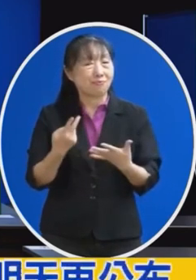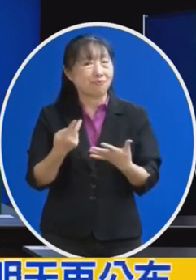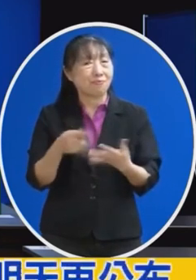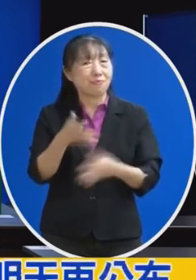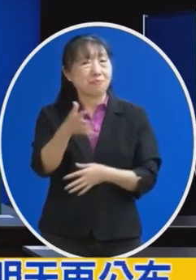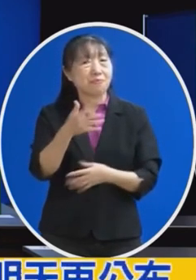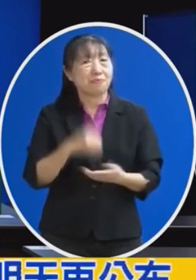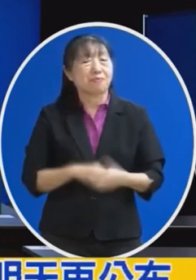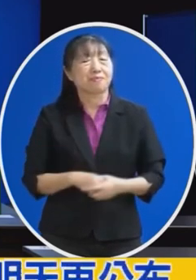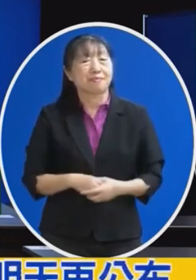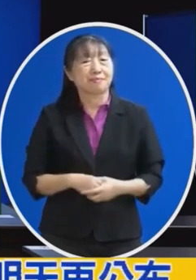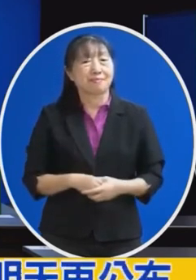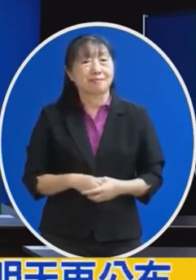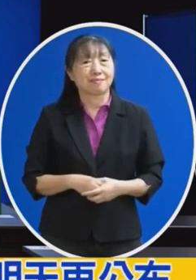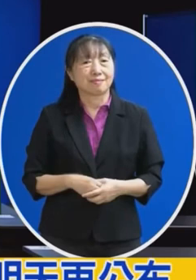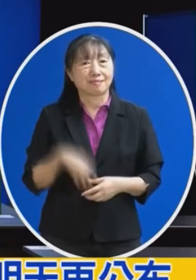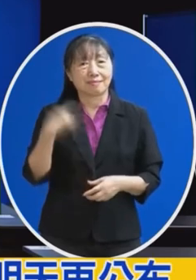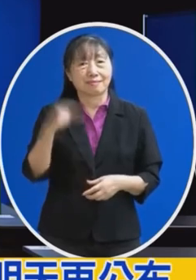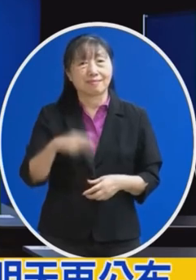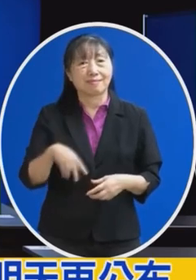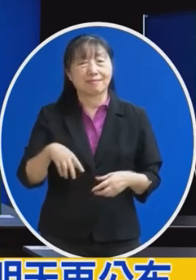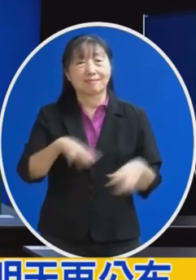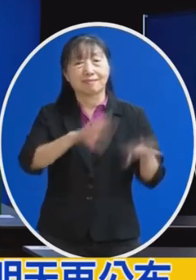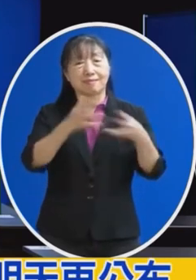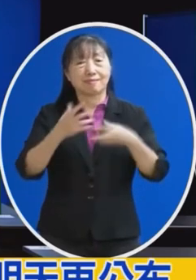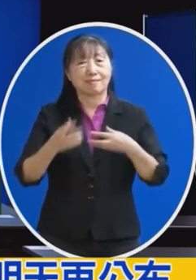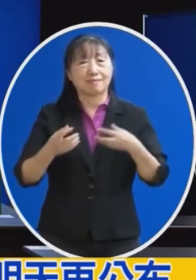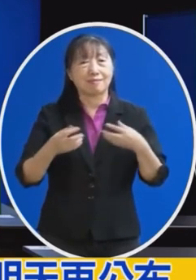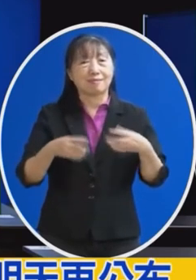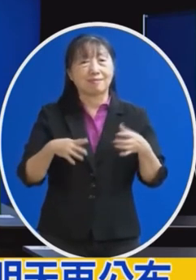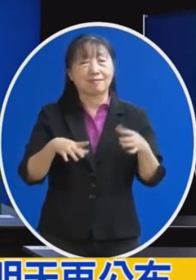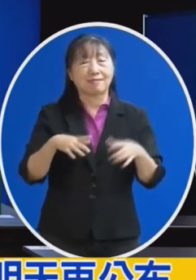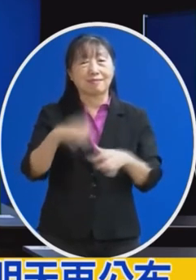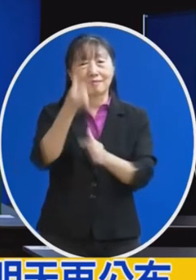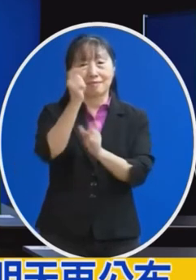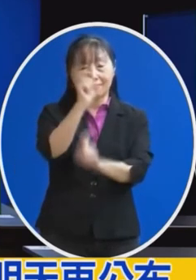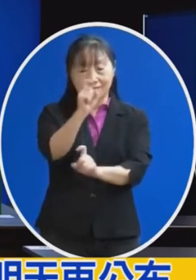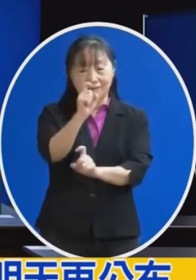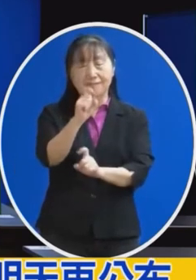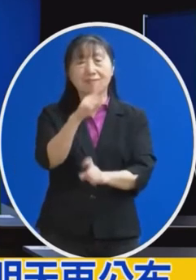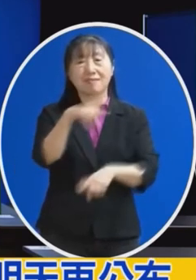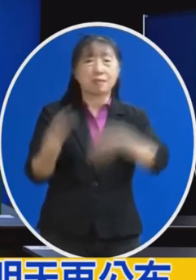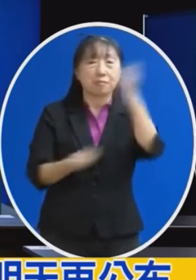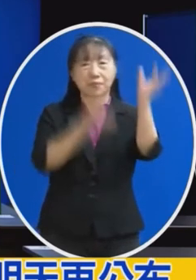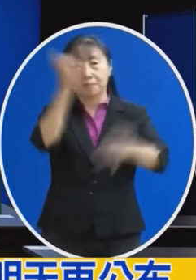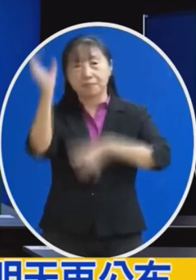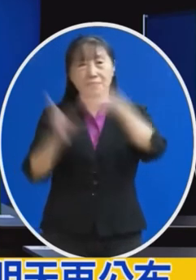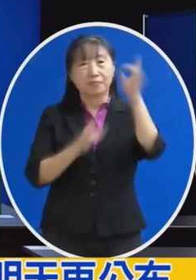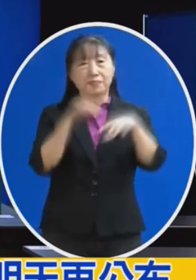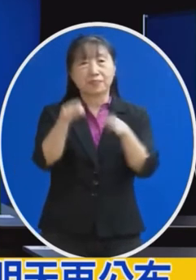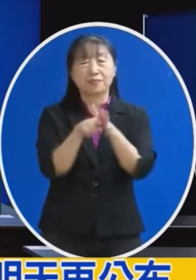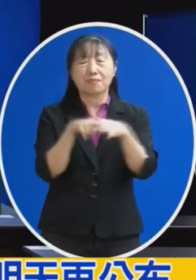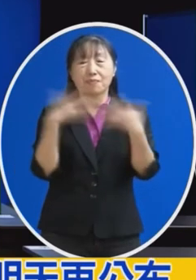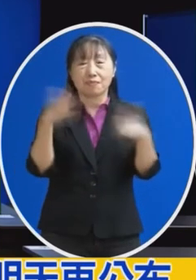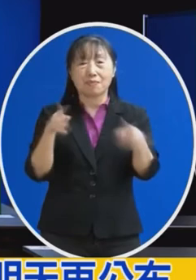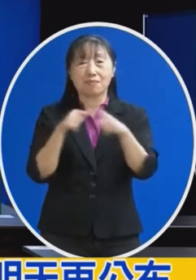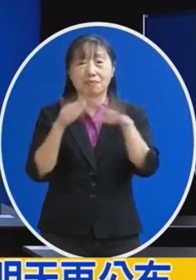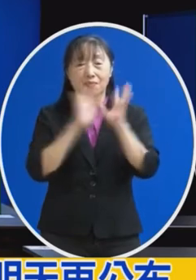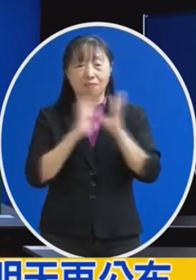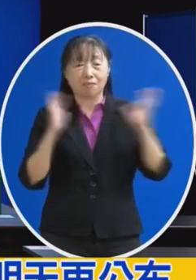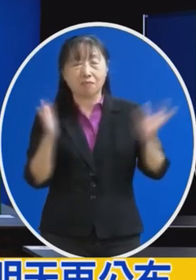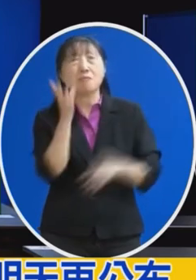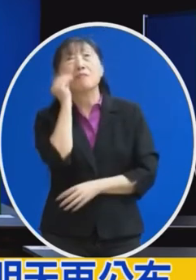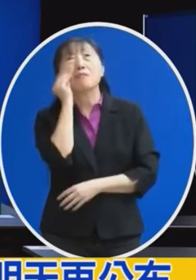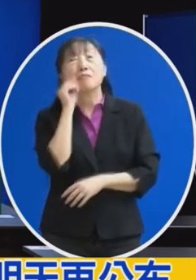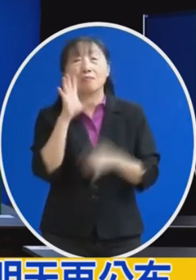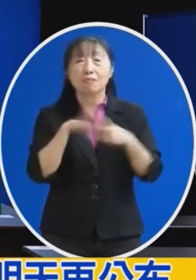原因。那另外接下来国庆烟火可能到处都会有看烟火的人潮，那想问除了戴口罩，指挥